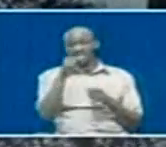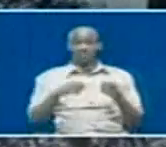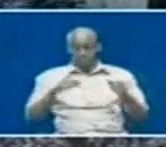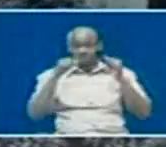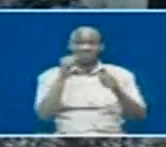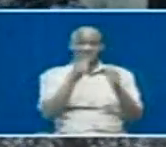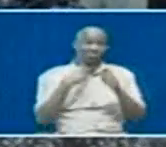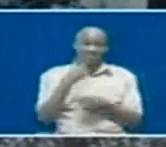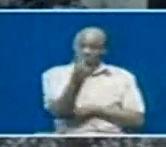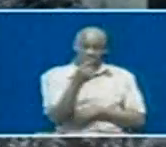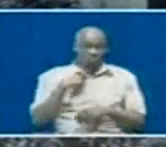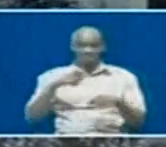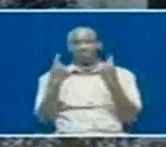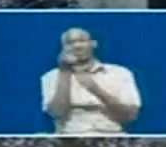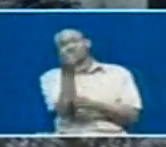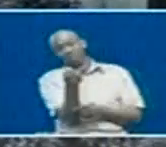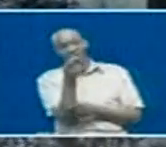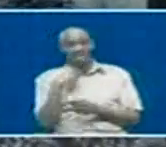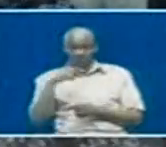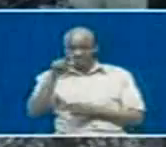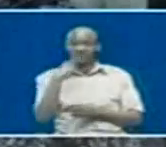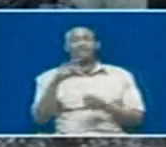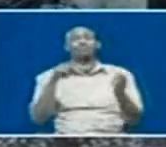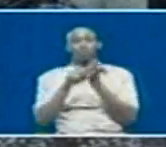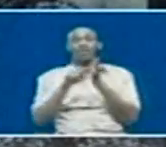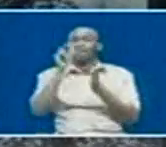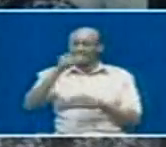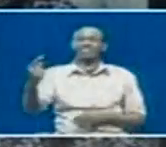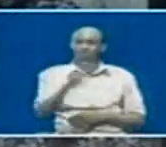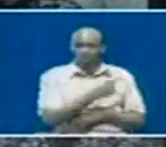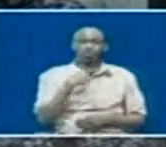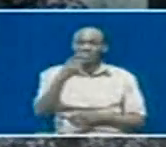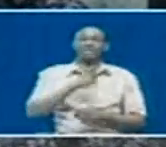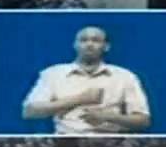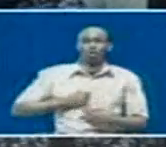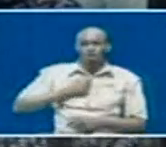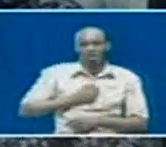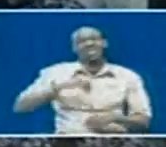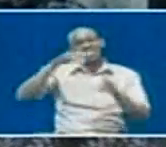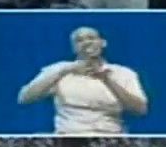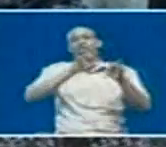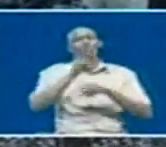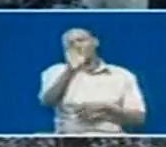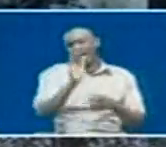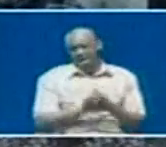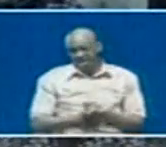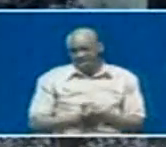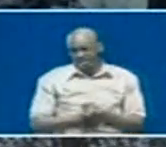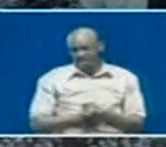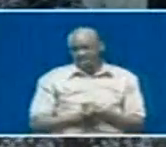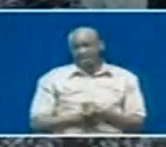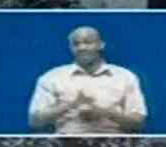tulikosana kidogo tu, tulipishana tukagongana, ikawa sasa ni issue, akasema lazima nikampe pole kule kwake chumbani.